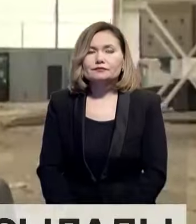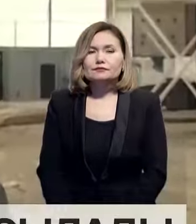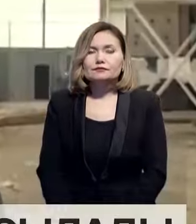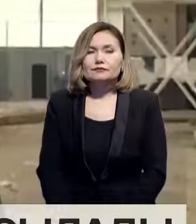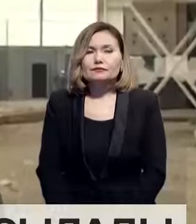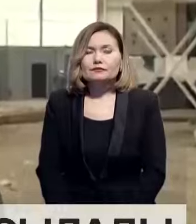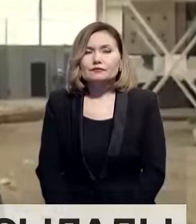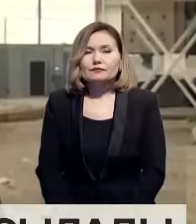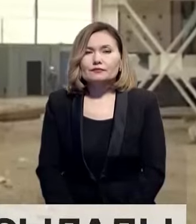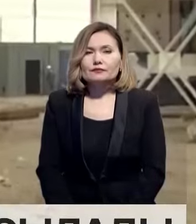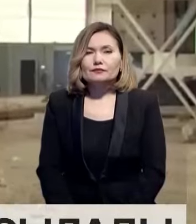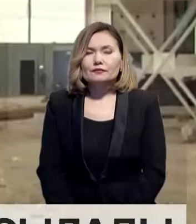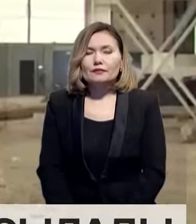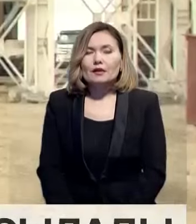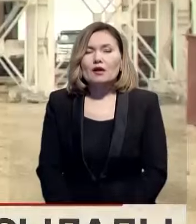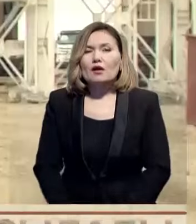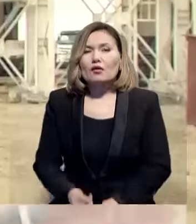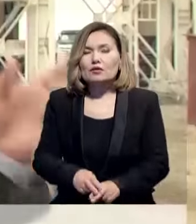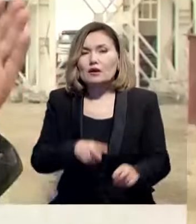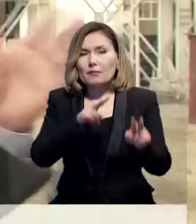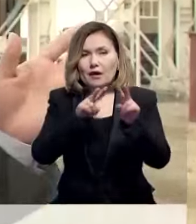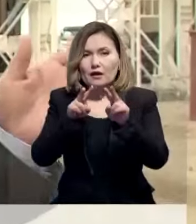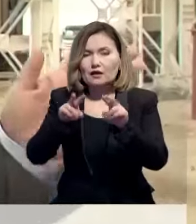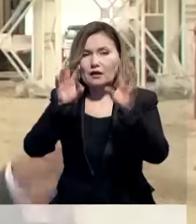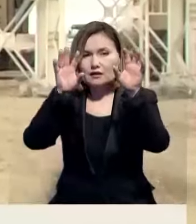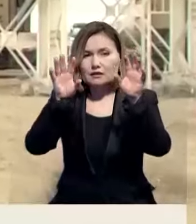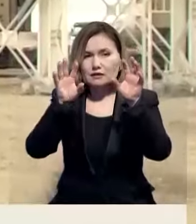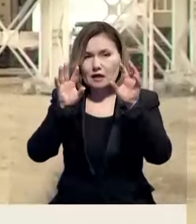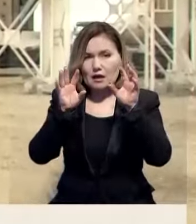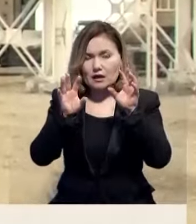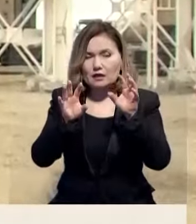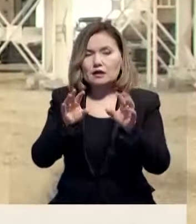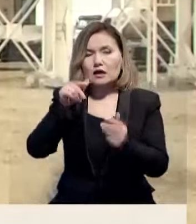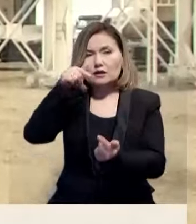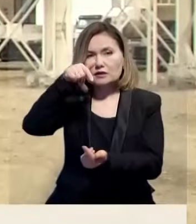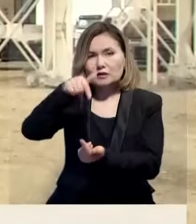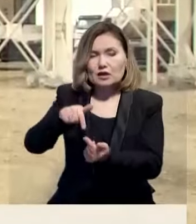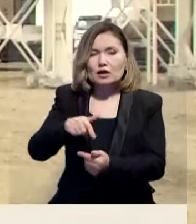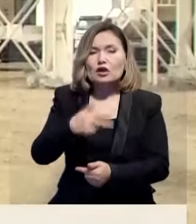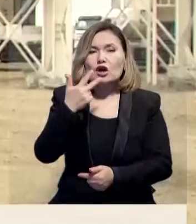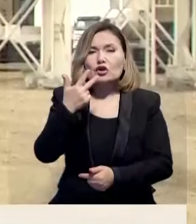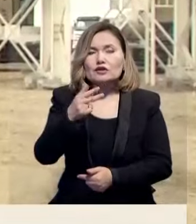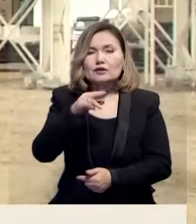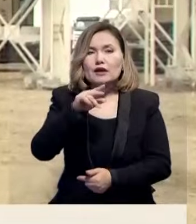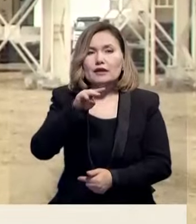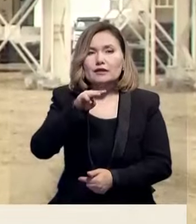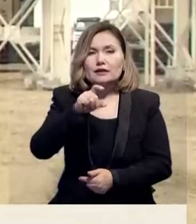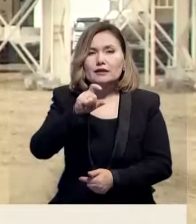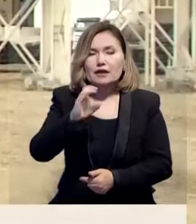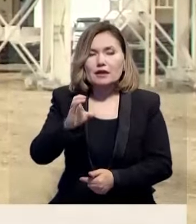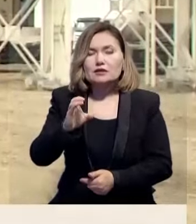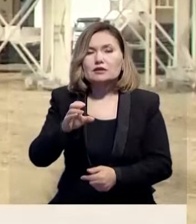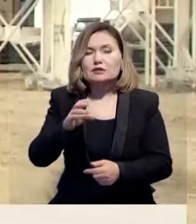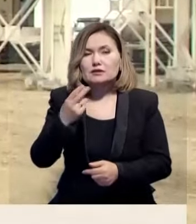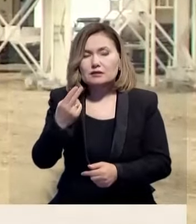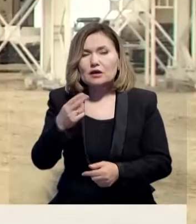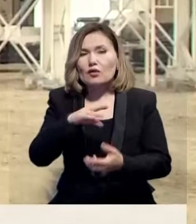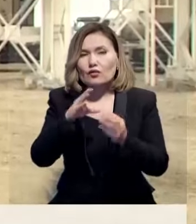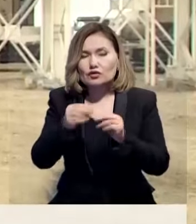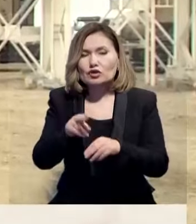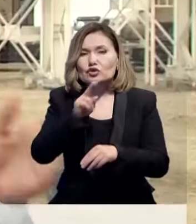Қоғамдық бақылау жөніндегі заңына сәйкес, мына жерде 3-ші тесттің жұмысын келіп тексеріп жүрміз. Бұл жердегі мәселе өте